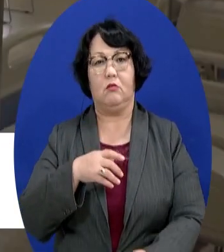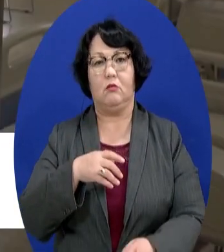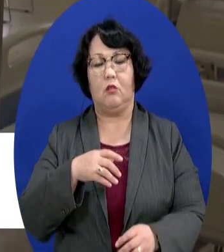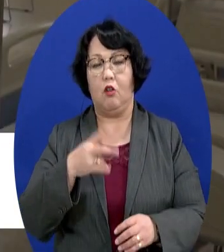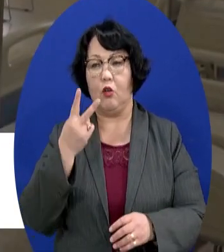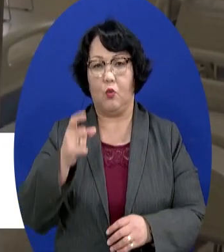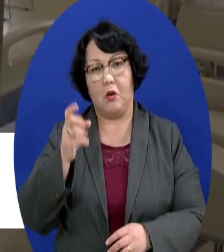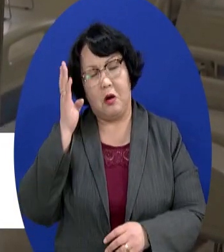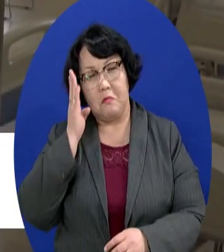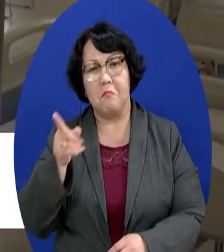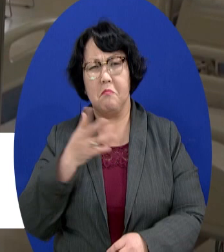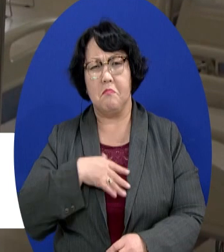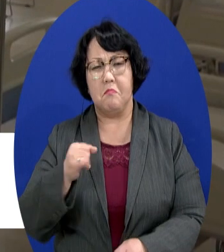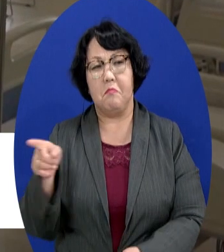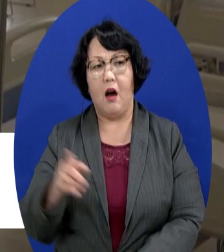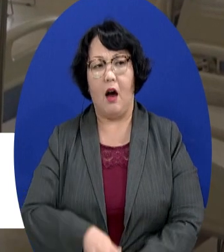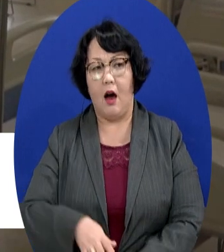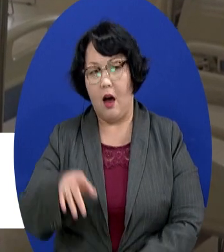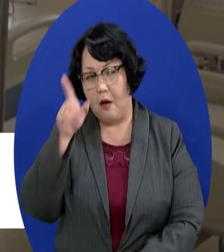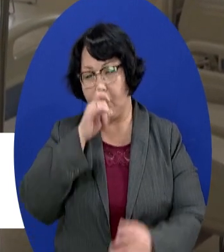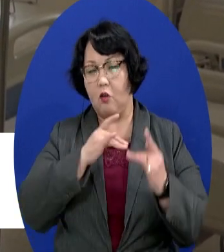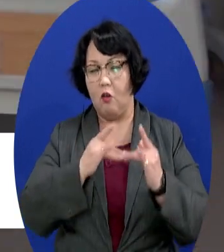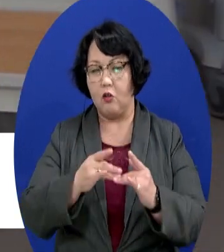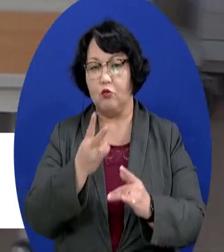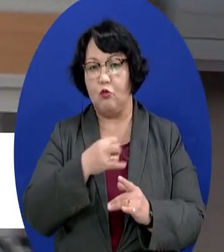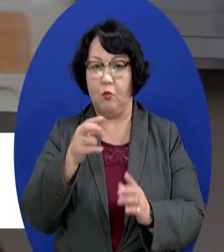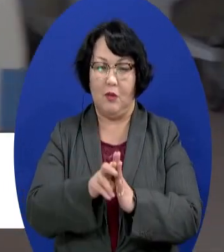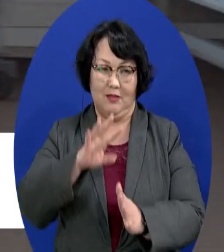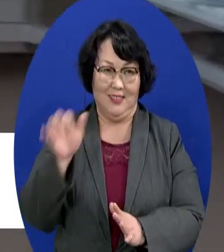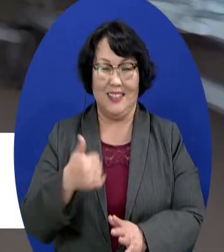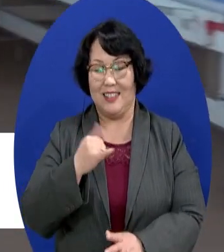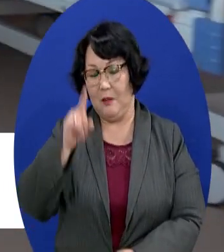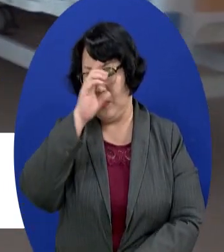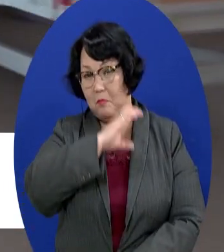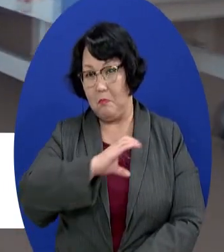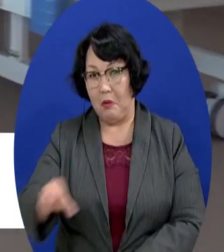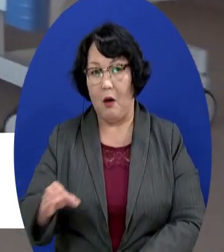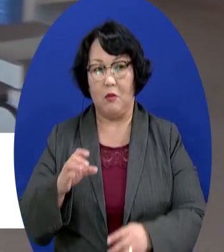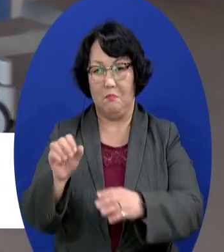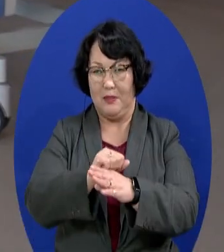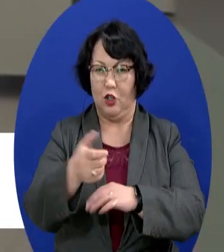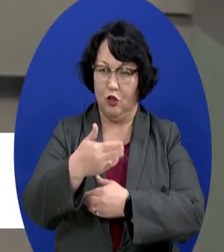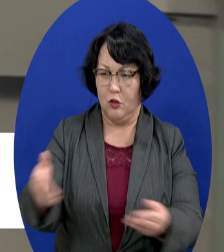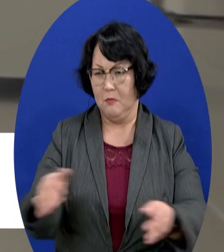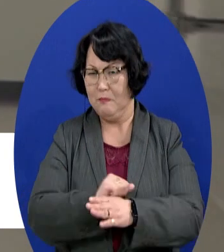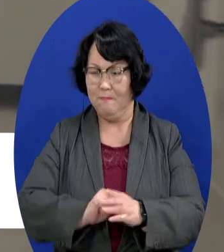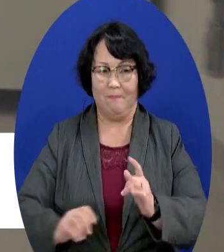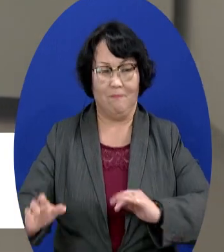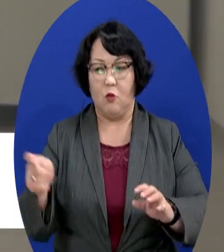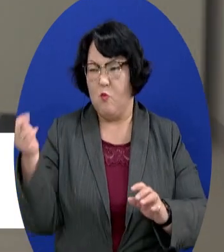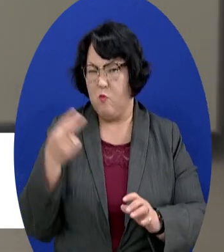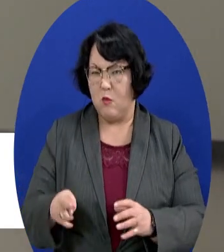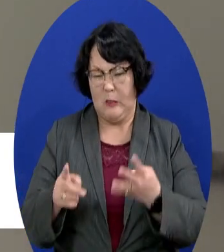байгаа. Эмнэлгийн нөөц орны хүрэлцээг нэмэгдүүлэхийн тулд нийслэлийн зарим эмнэлгүүдийг чөлөөлж зохион байгуулалт хийж байна. Өвчтнөө хүнд хөнгнөөр